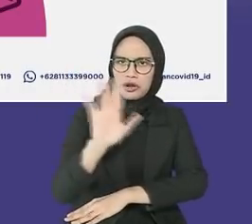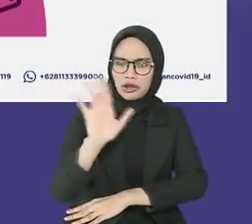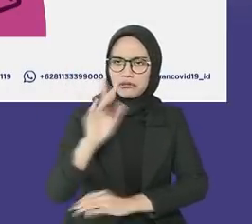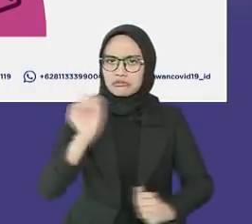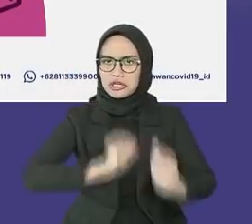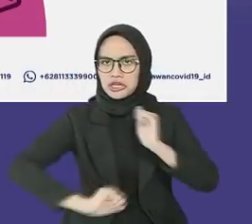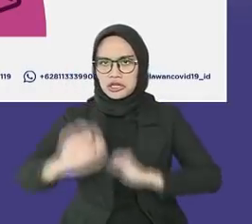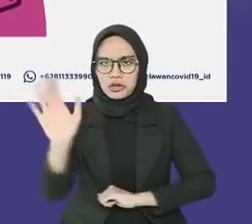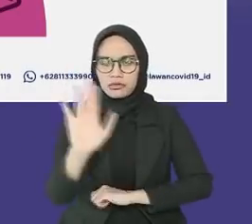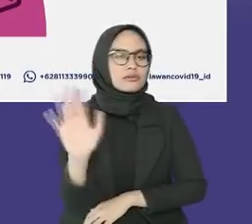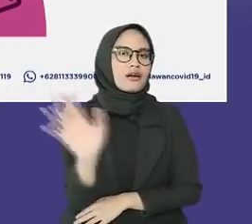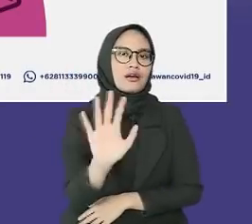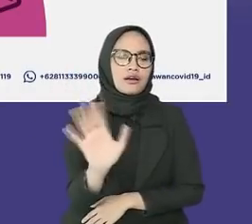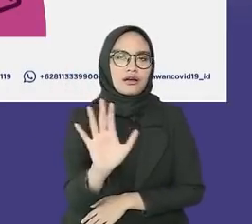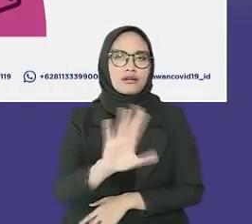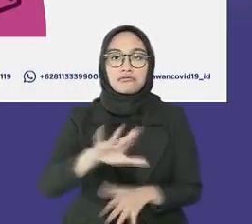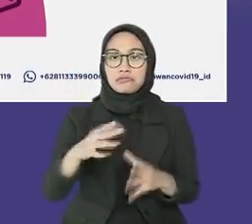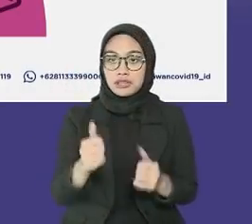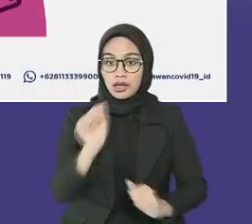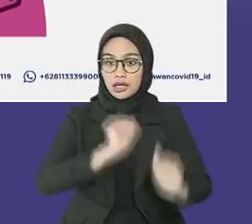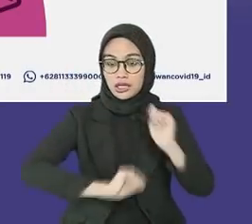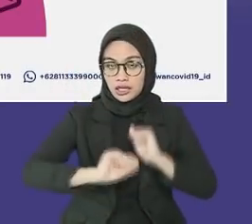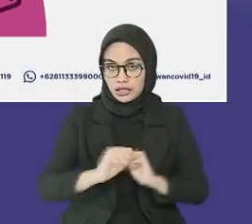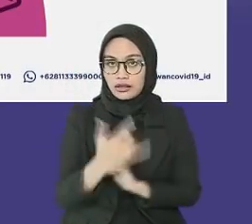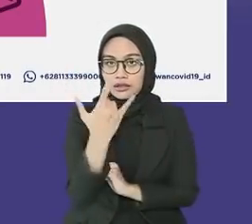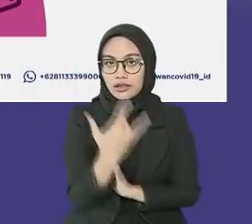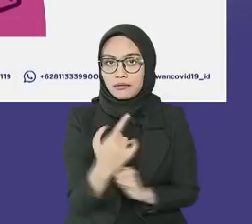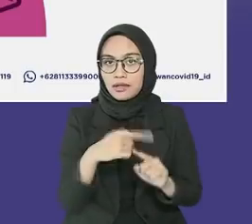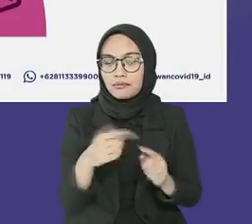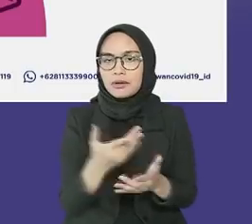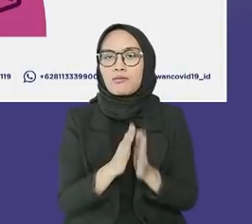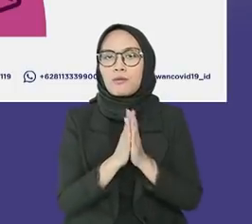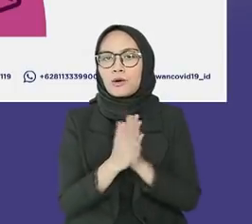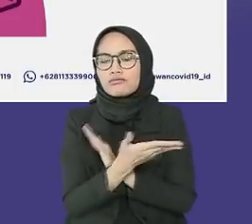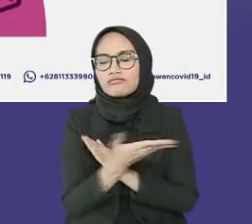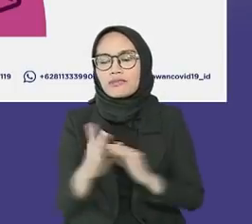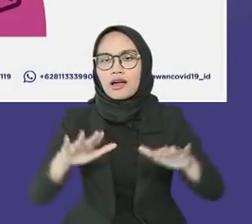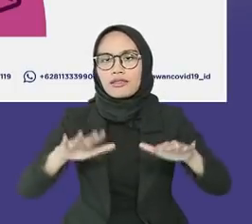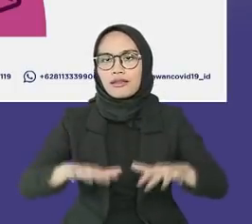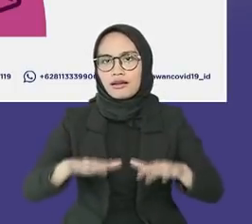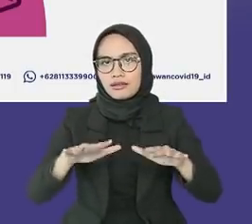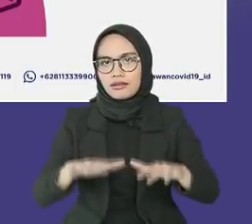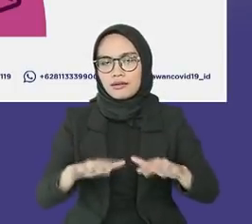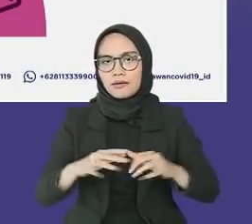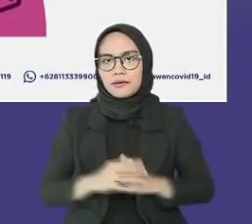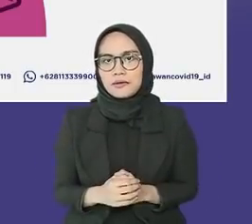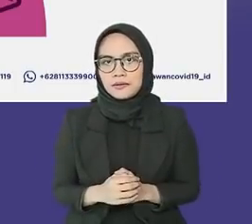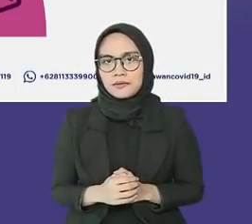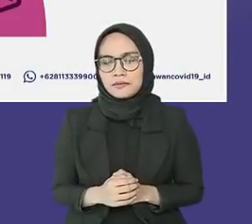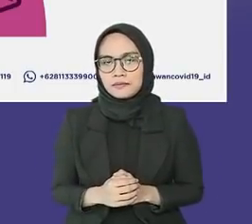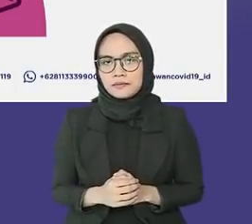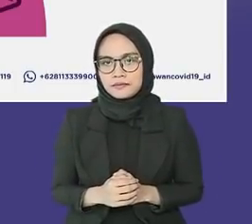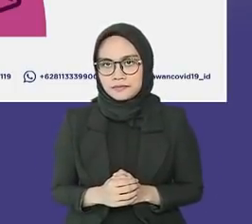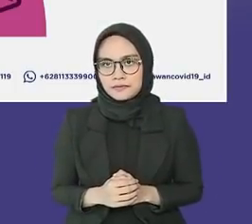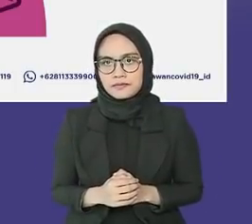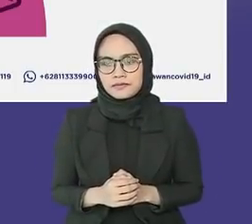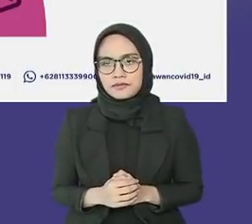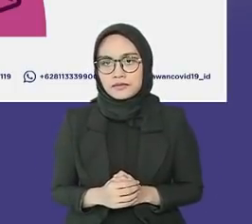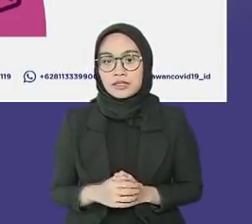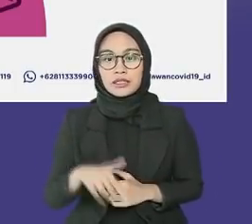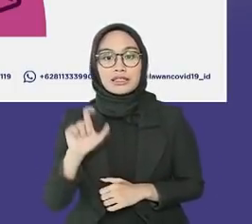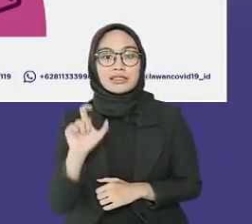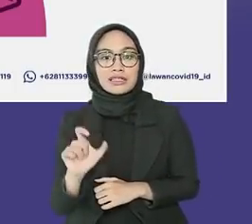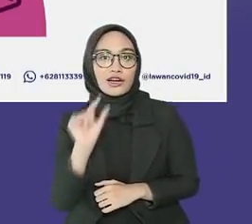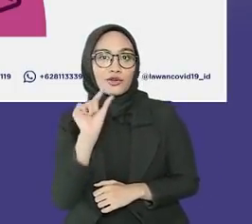yang terpenting adalah aspek kehati-hatian di dalamnya. Menjalankan kegiatan yang produktif dan terkendali adalah